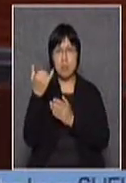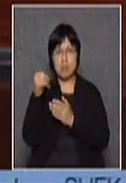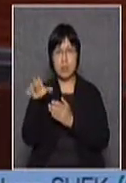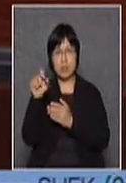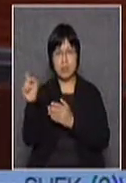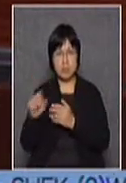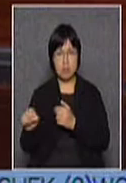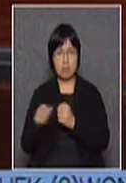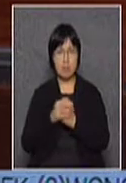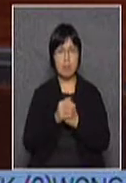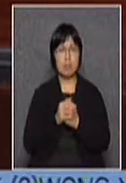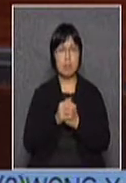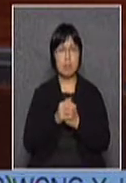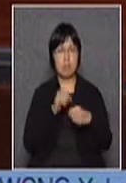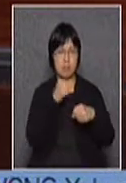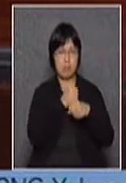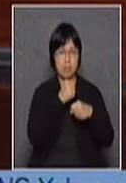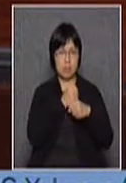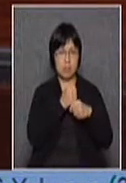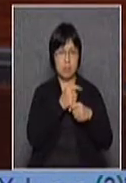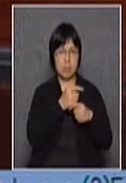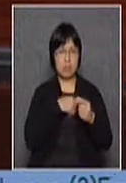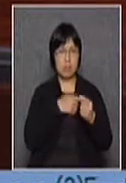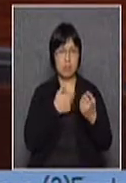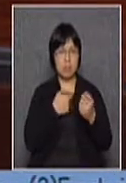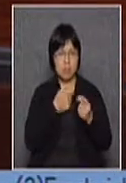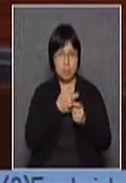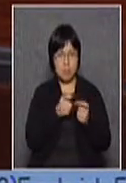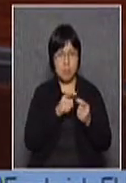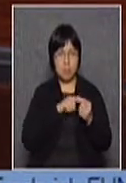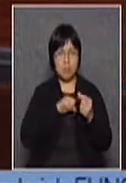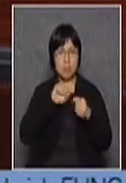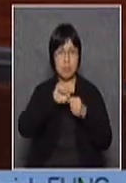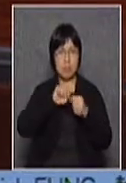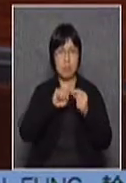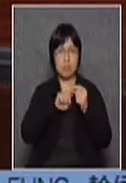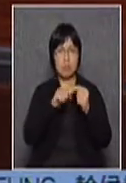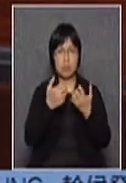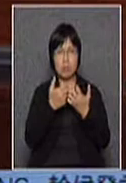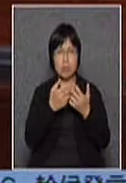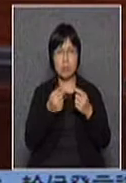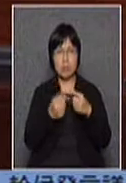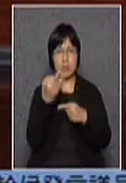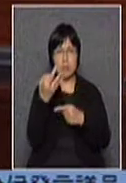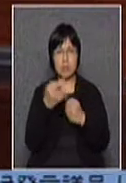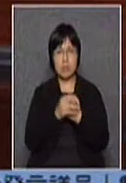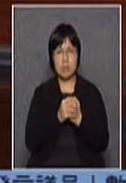個的就業人的中位數的增加只有30%。你再看回那個